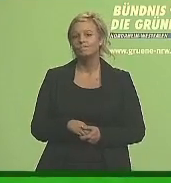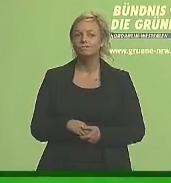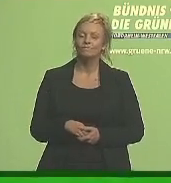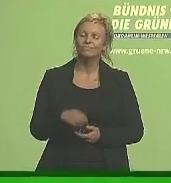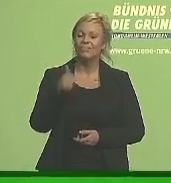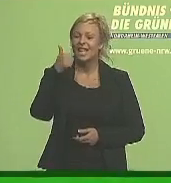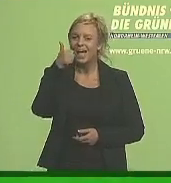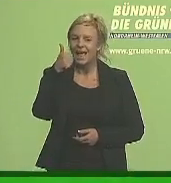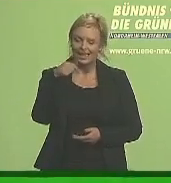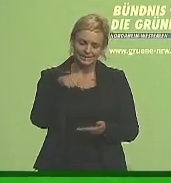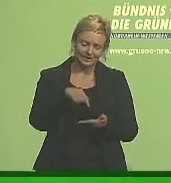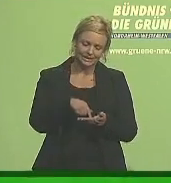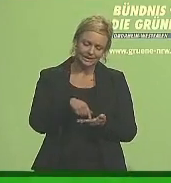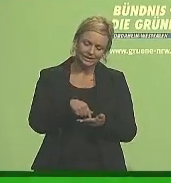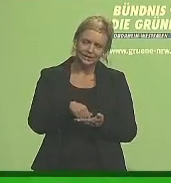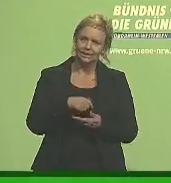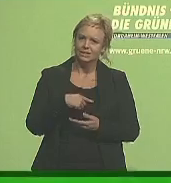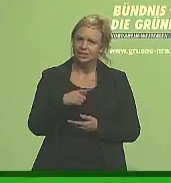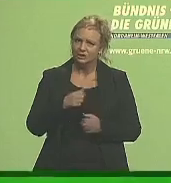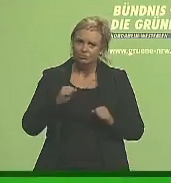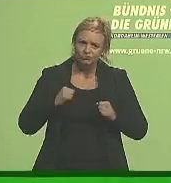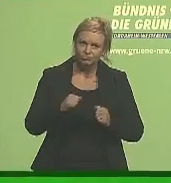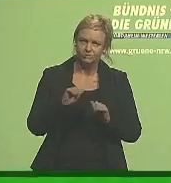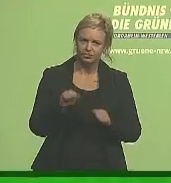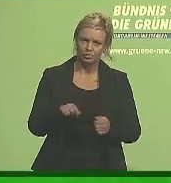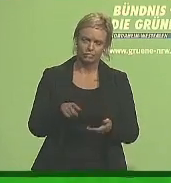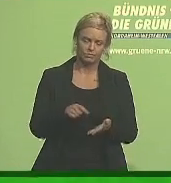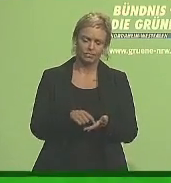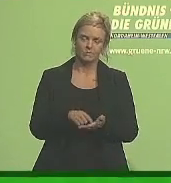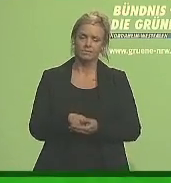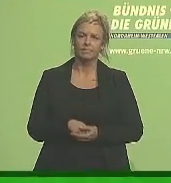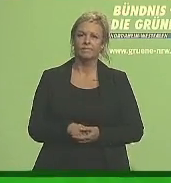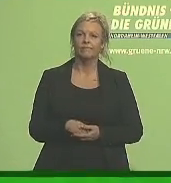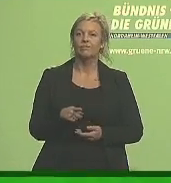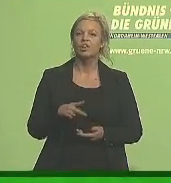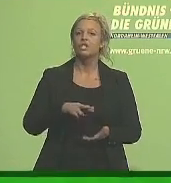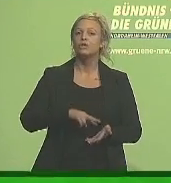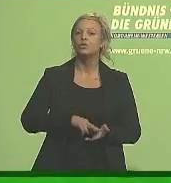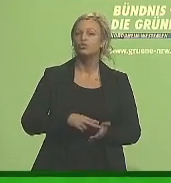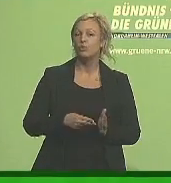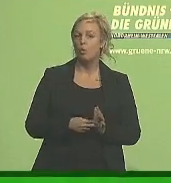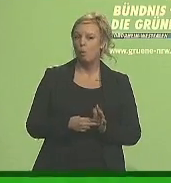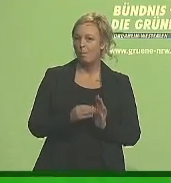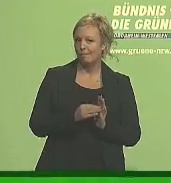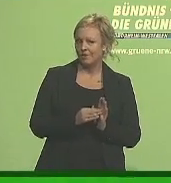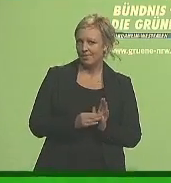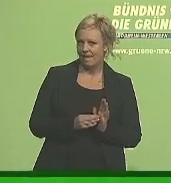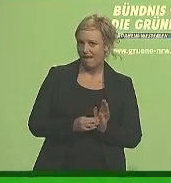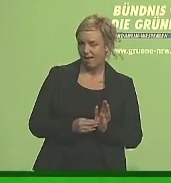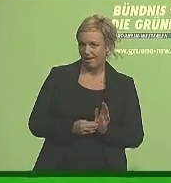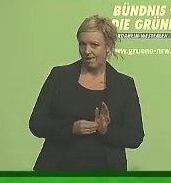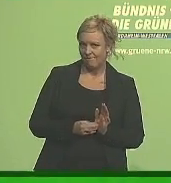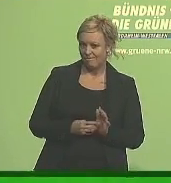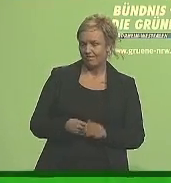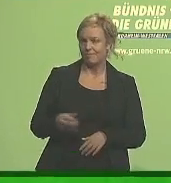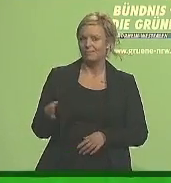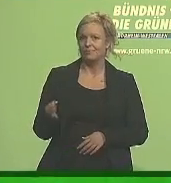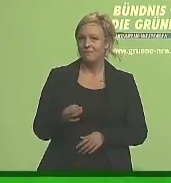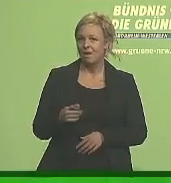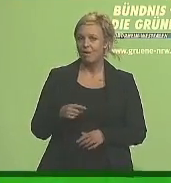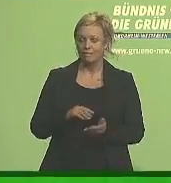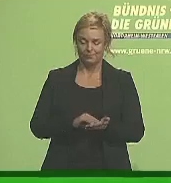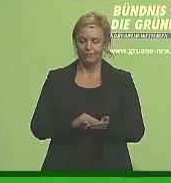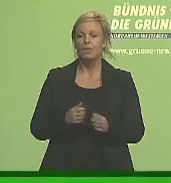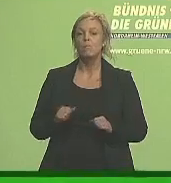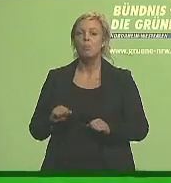etwas forscher auch rangeht. Es geht darum, dass Stromtarife progressiv gestaltet werden sollen. Und da ist es richtig